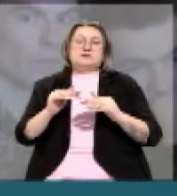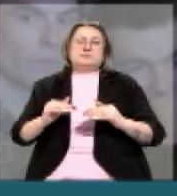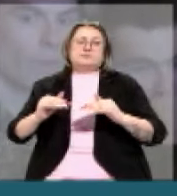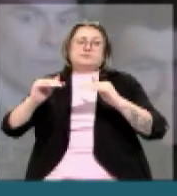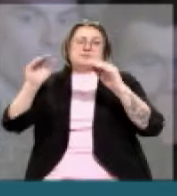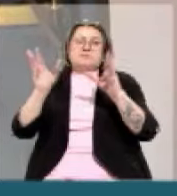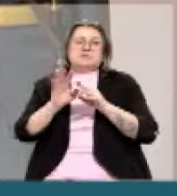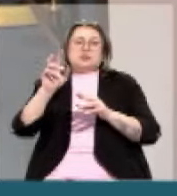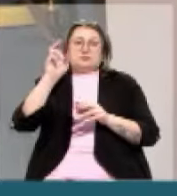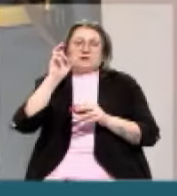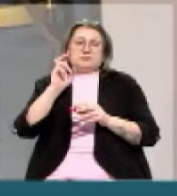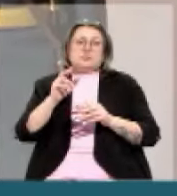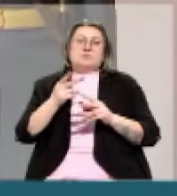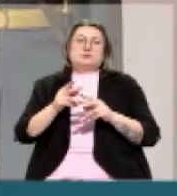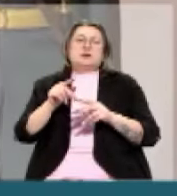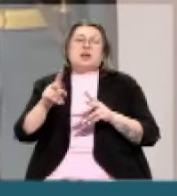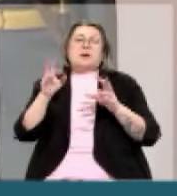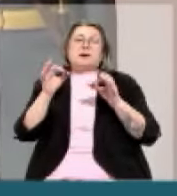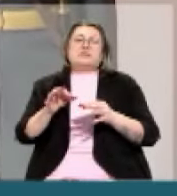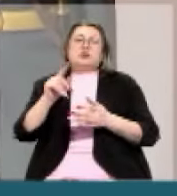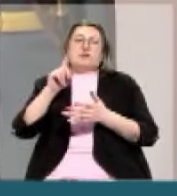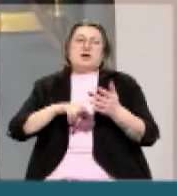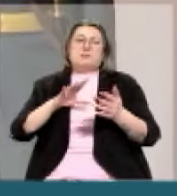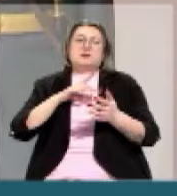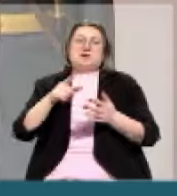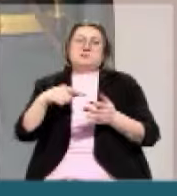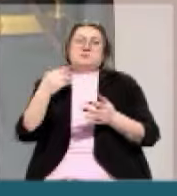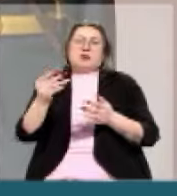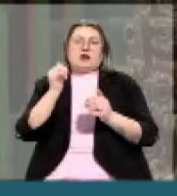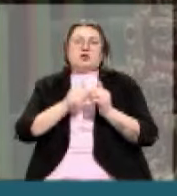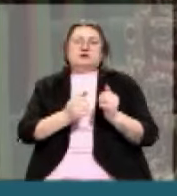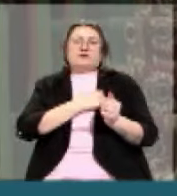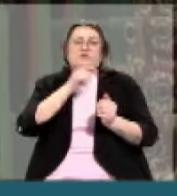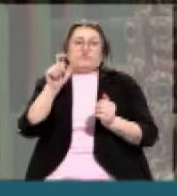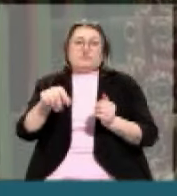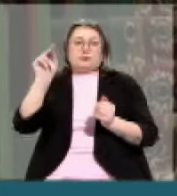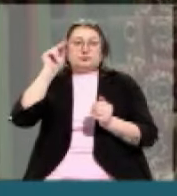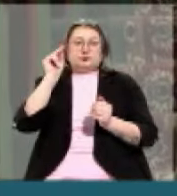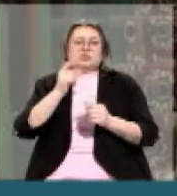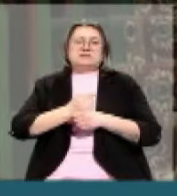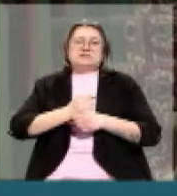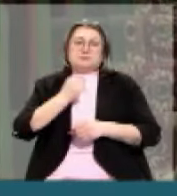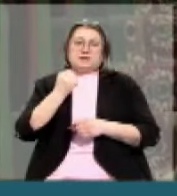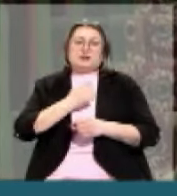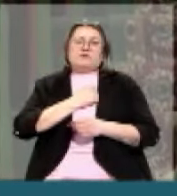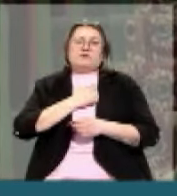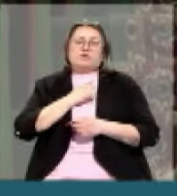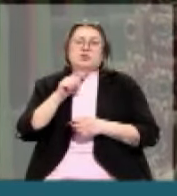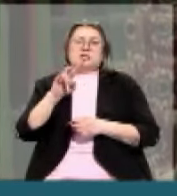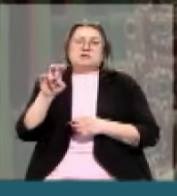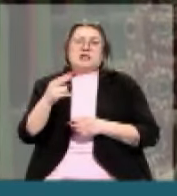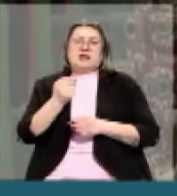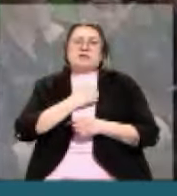сенімді абыроймен ақтап келеді. Әр жауынгер темірдей тәртіпке бой үйреткен, ұлттық ұлан әскери қызметкерлері